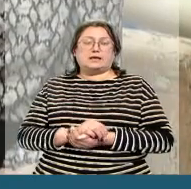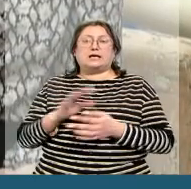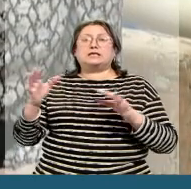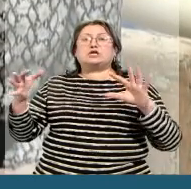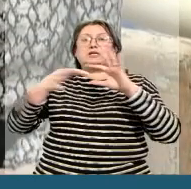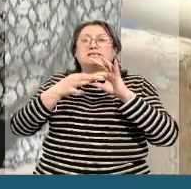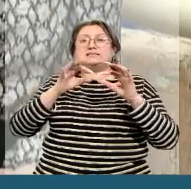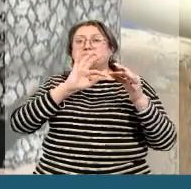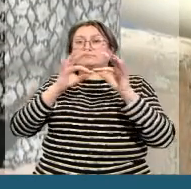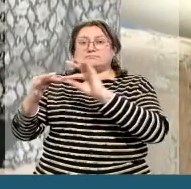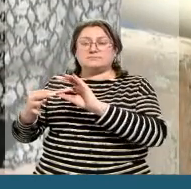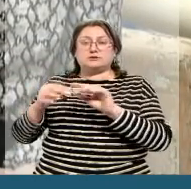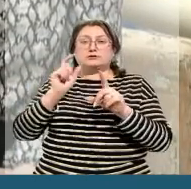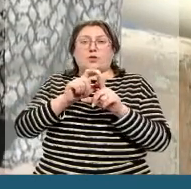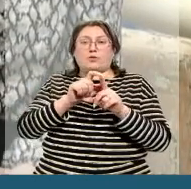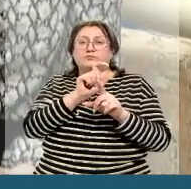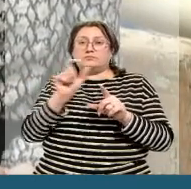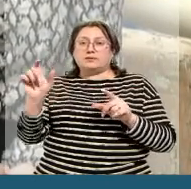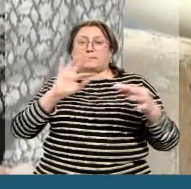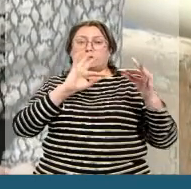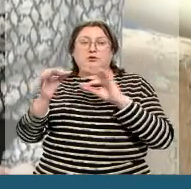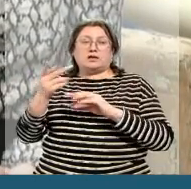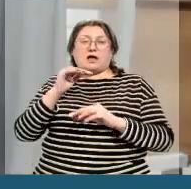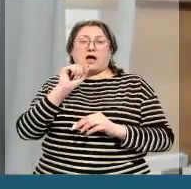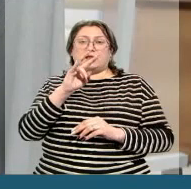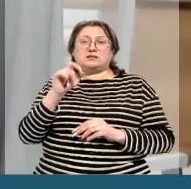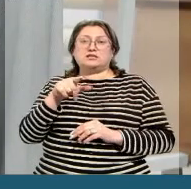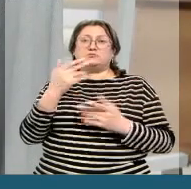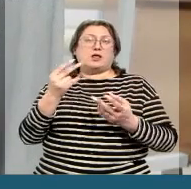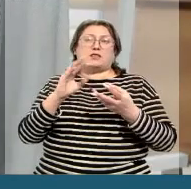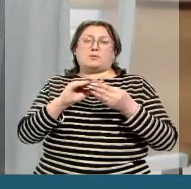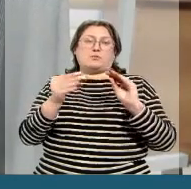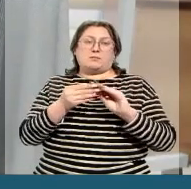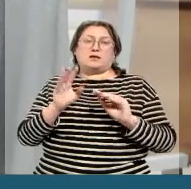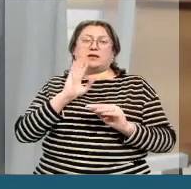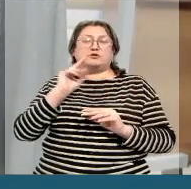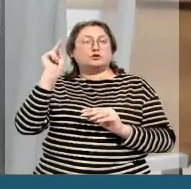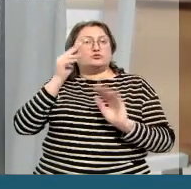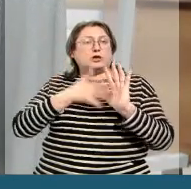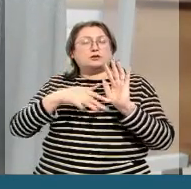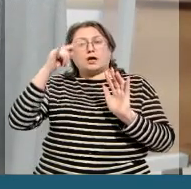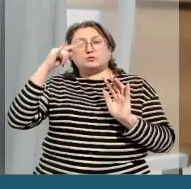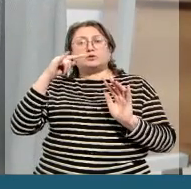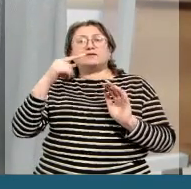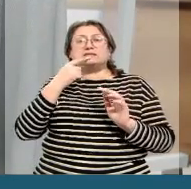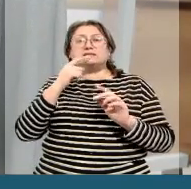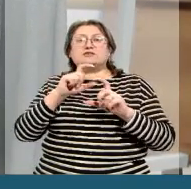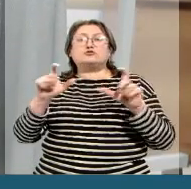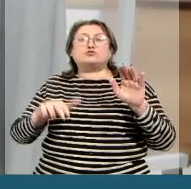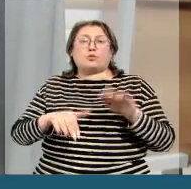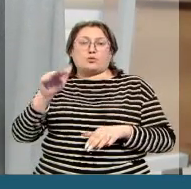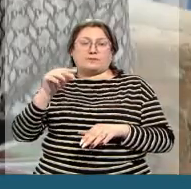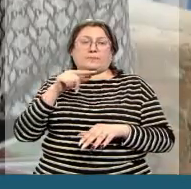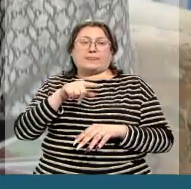Соединить несколько слов и составить предложение для Анны Арефьевой теперь не проблема. Девушка изучает государственный язык со школьной